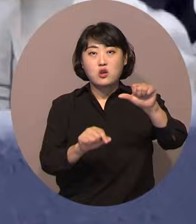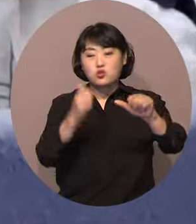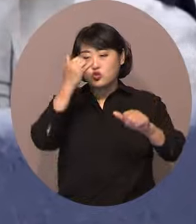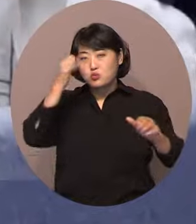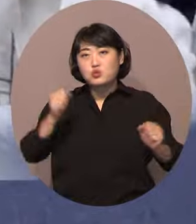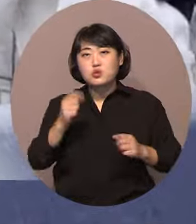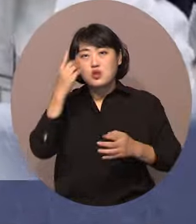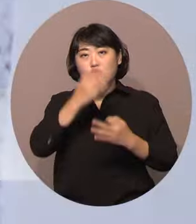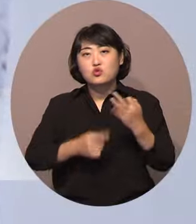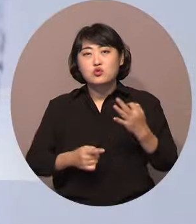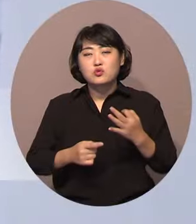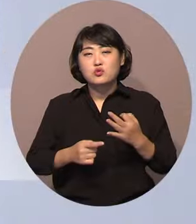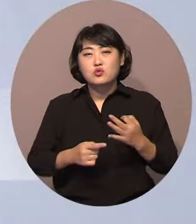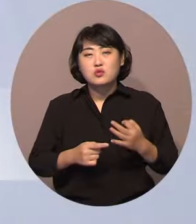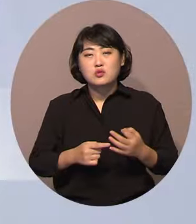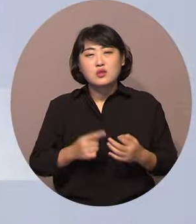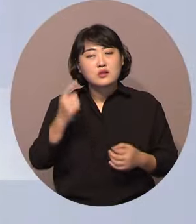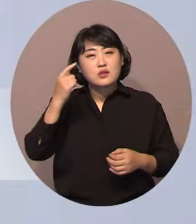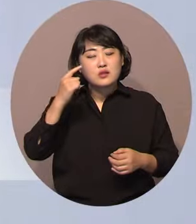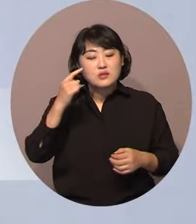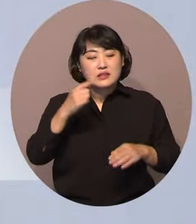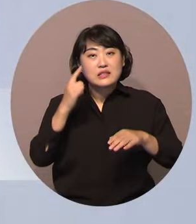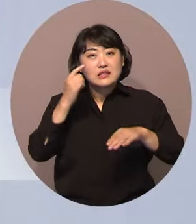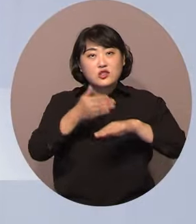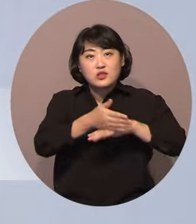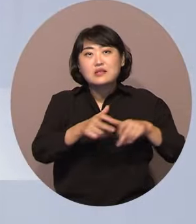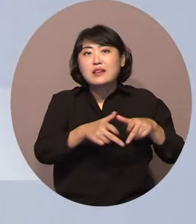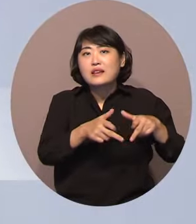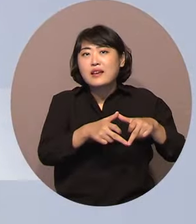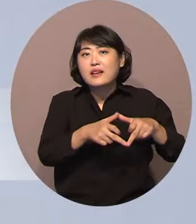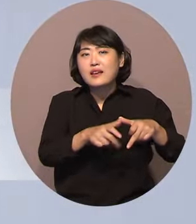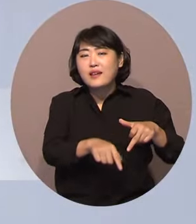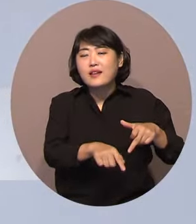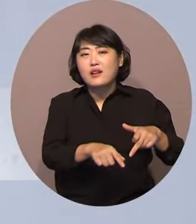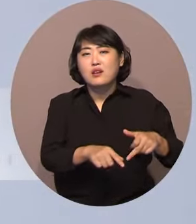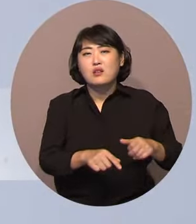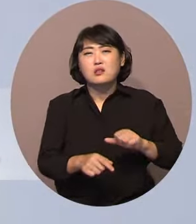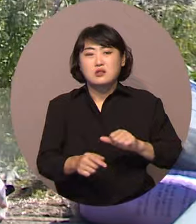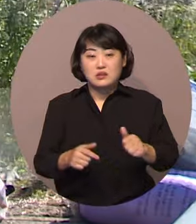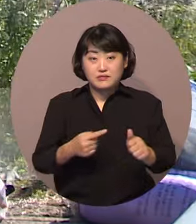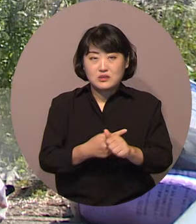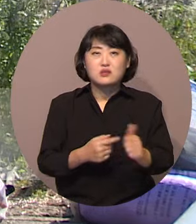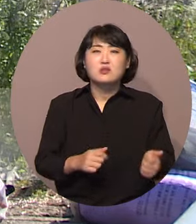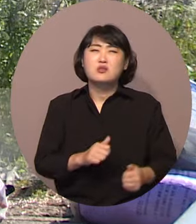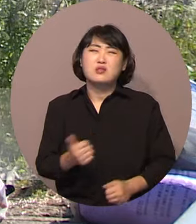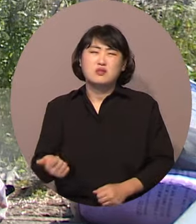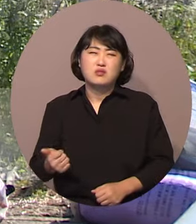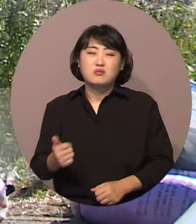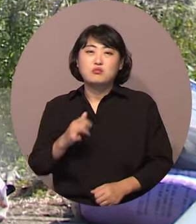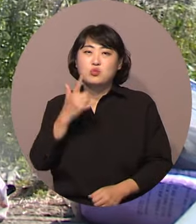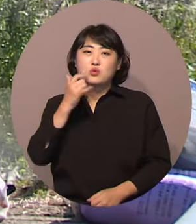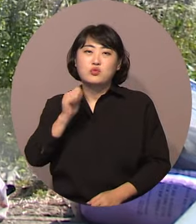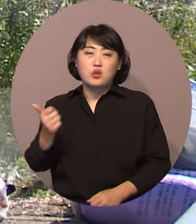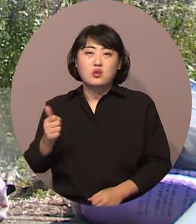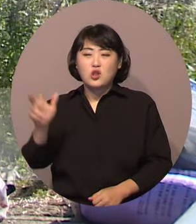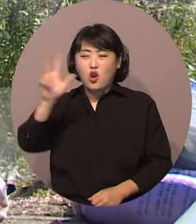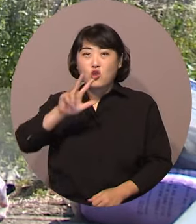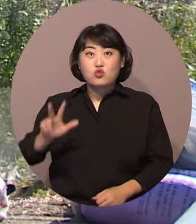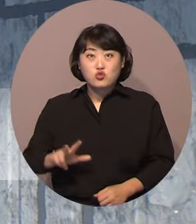청주에서 지적 장애를 앓던 일가족 3명이 숨지는 등 최근 2년간 발달 장애인이 있는 전국